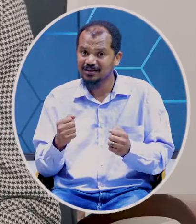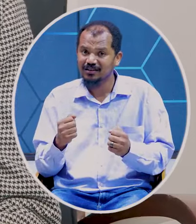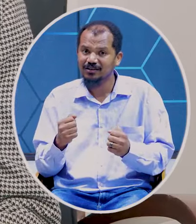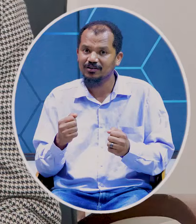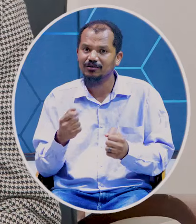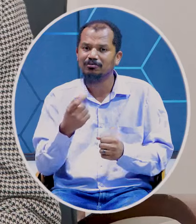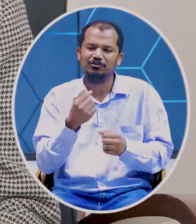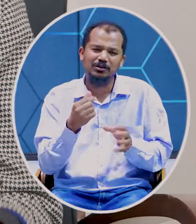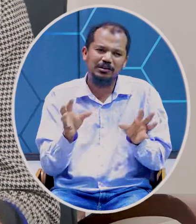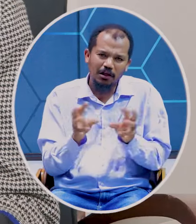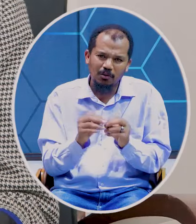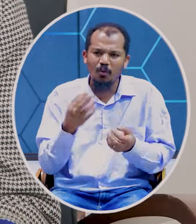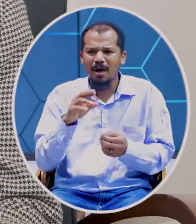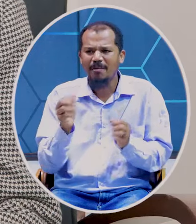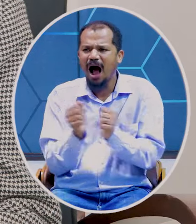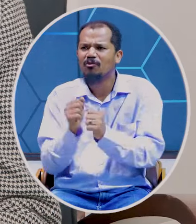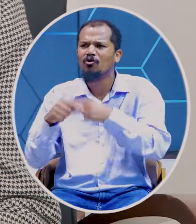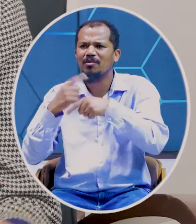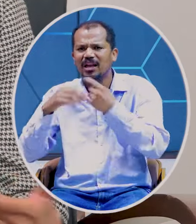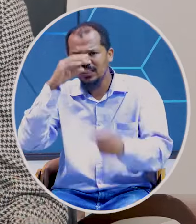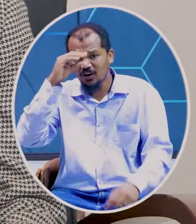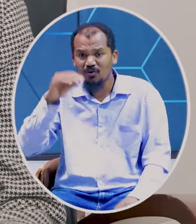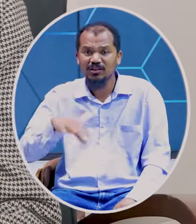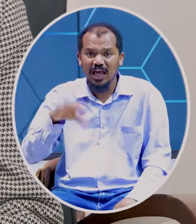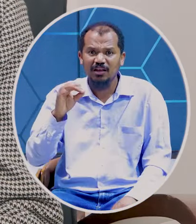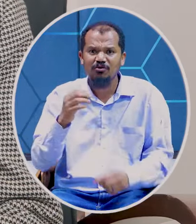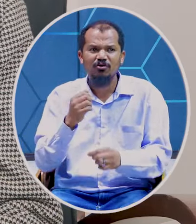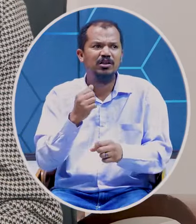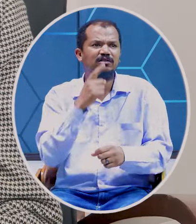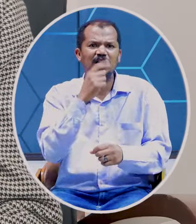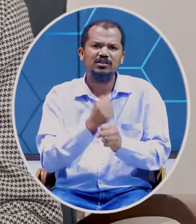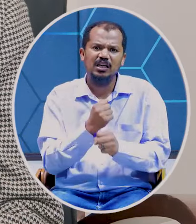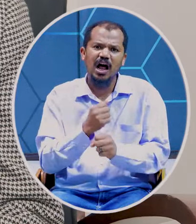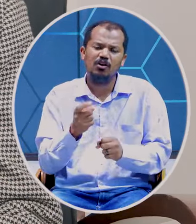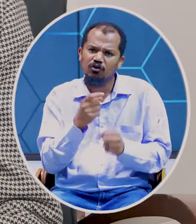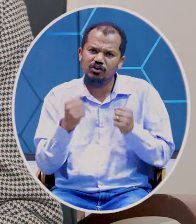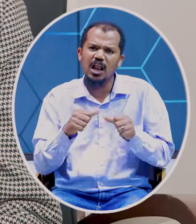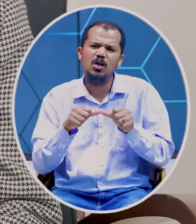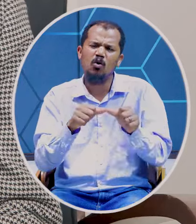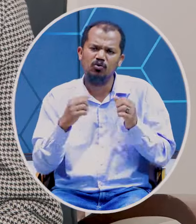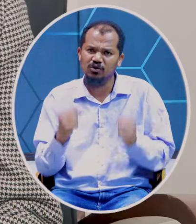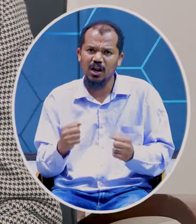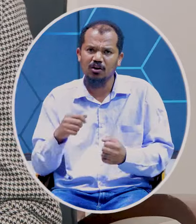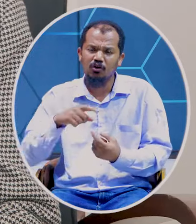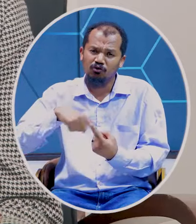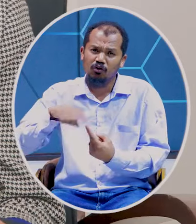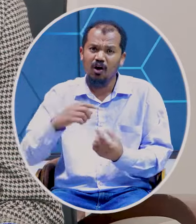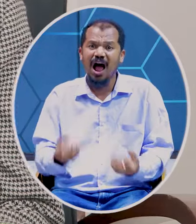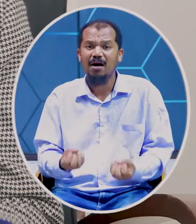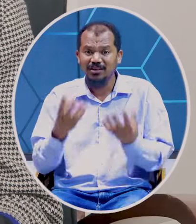ብር እስኪያጠራቅሙ ወይ አብሯቸው መሄድ ሰው እስኪገኝ ወይ እዛ ጋር የሚሰራ ስራ ሊኖር ይችላል፣ ሊቆዩ ይችላሉ።